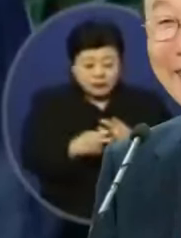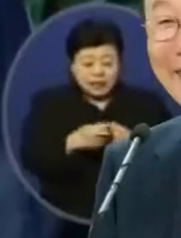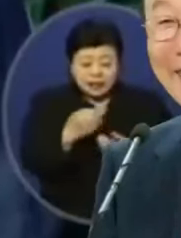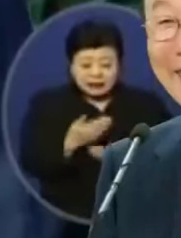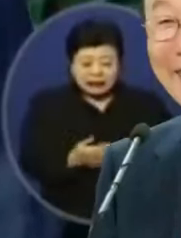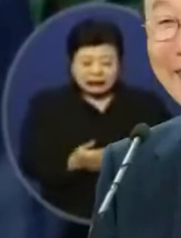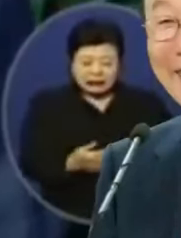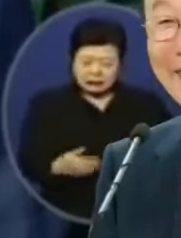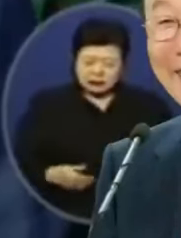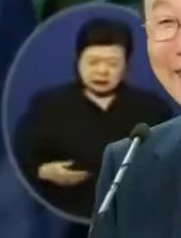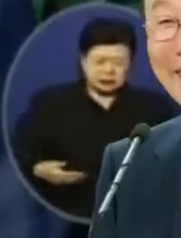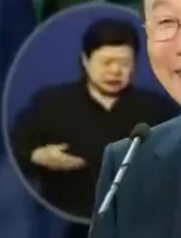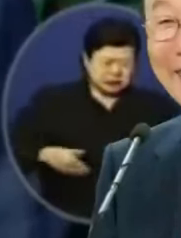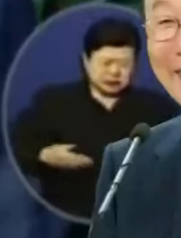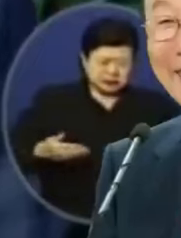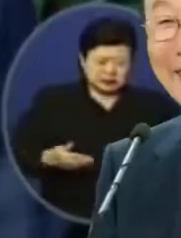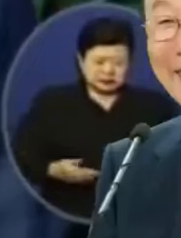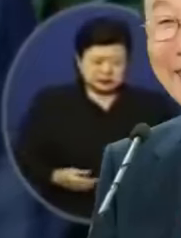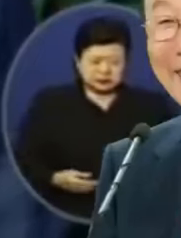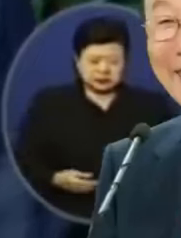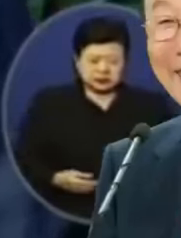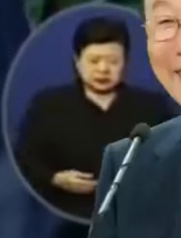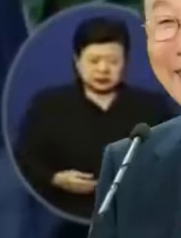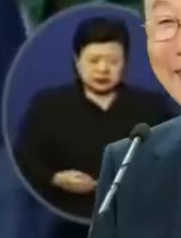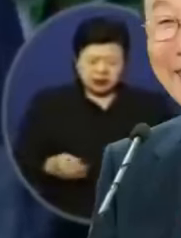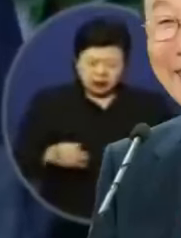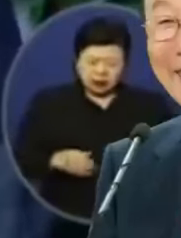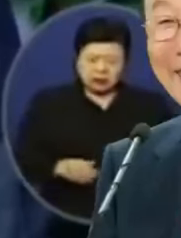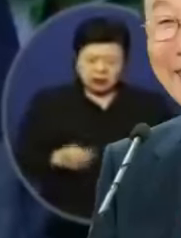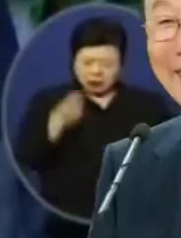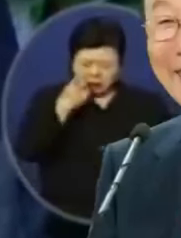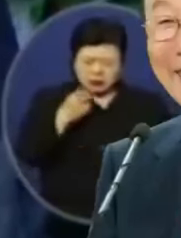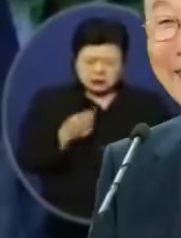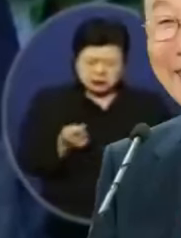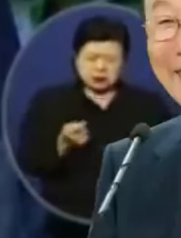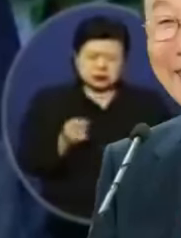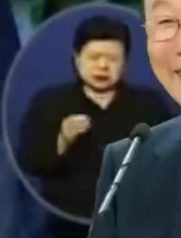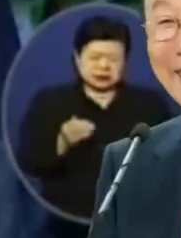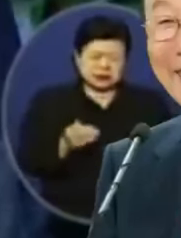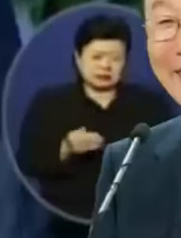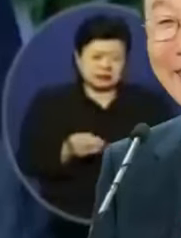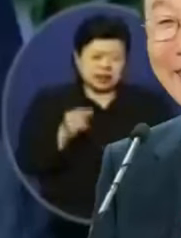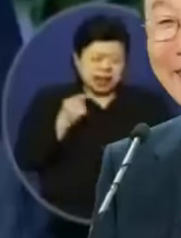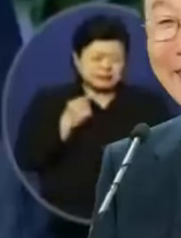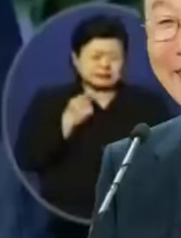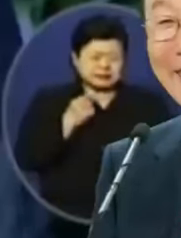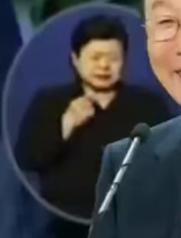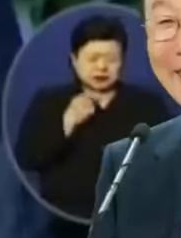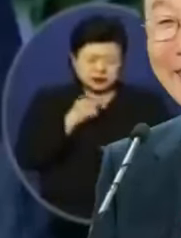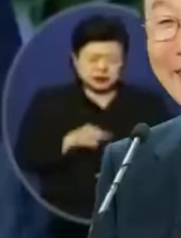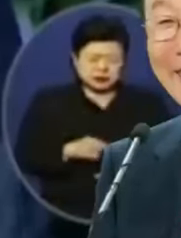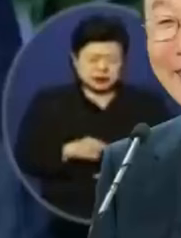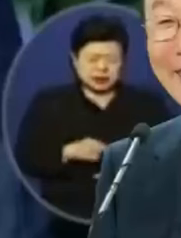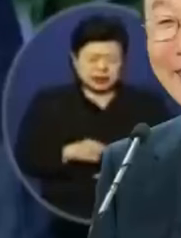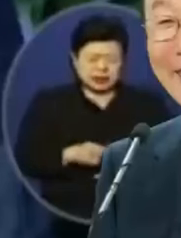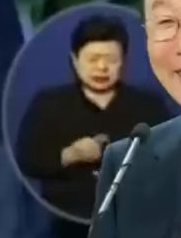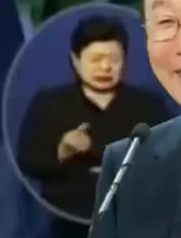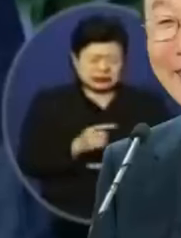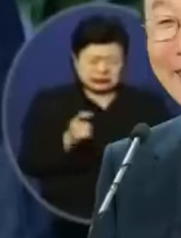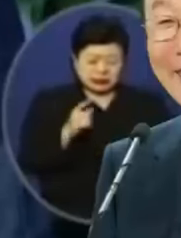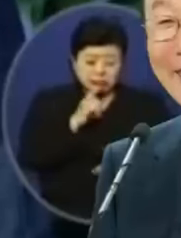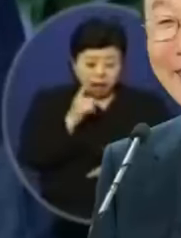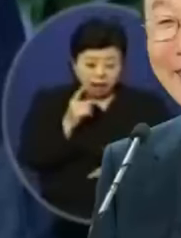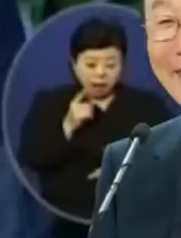했거든. 에이 할 필요 없다고. 조사한 지 얼마 안 됐는데 또 무슨 조사를 한단 말이에요. 암이 그렇게 쉽게 들었다가 쉽게 낫지